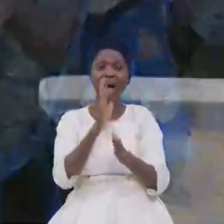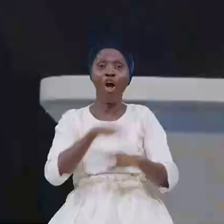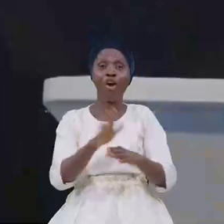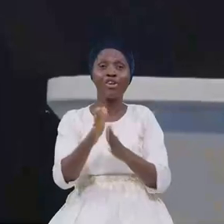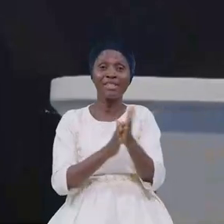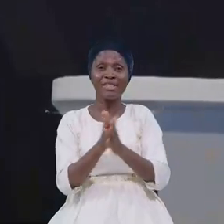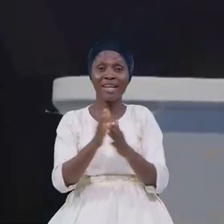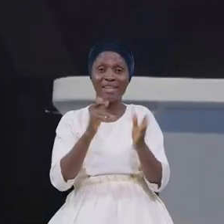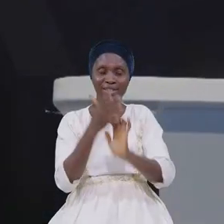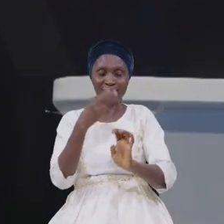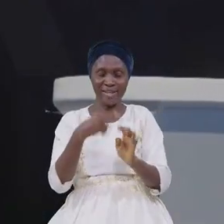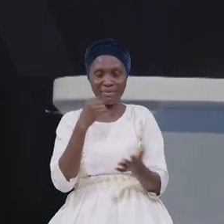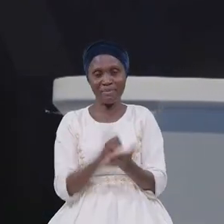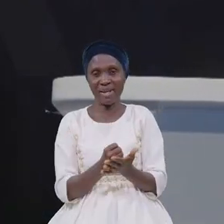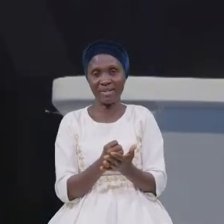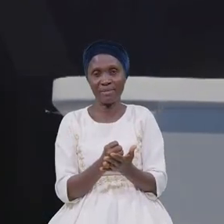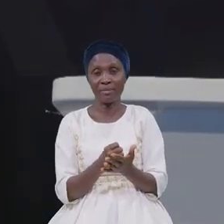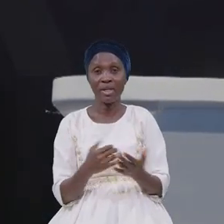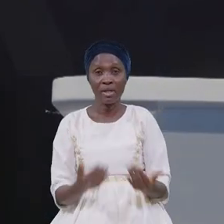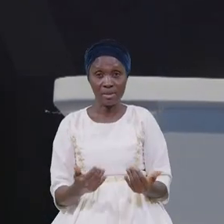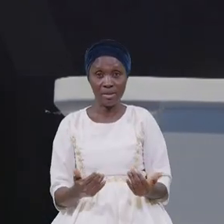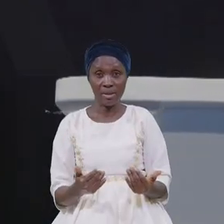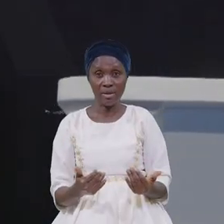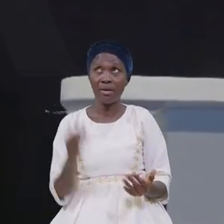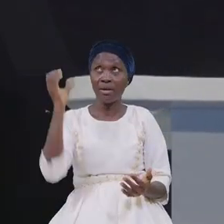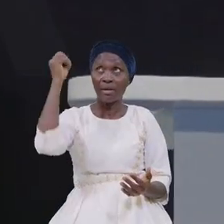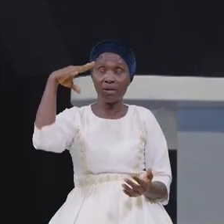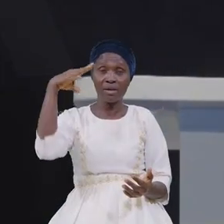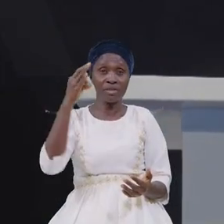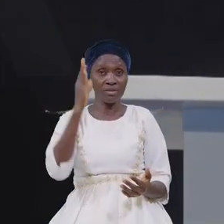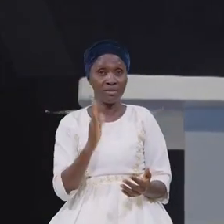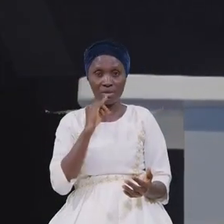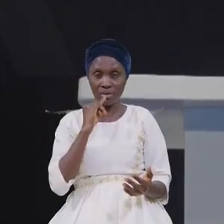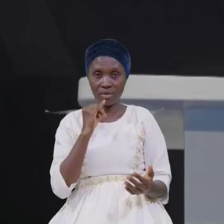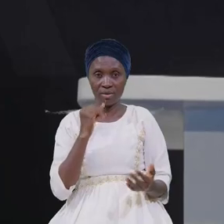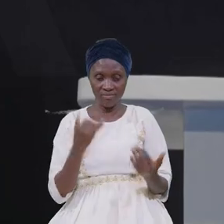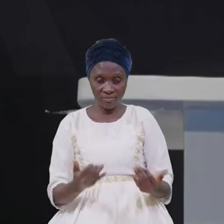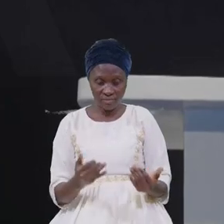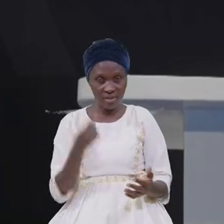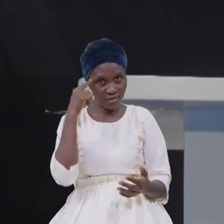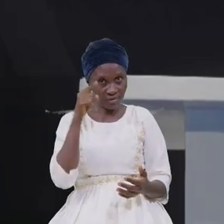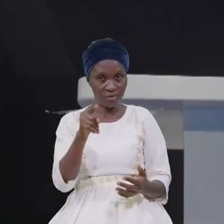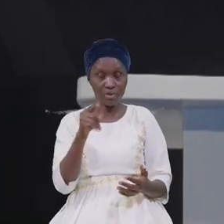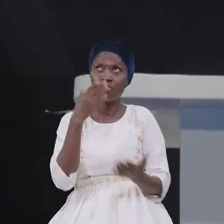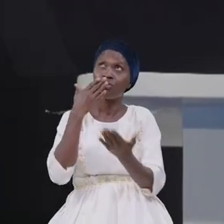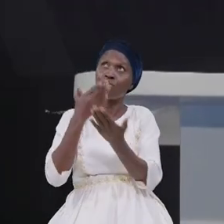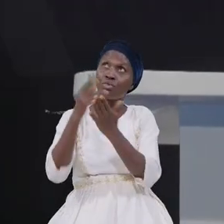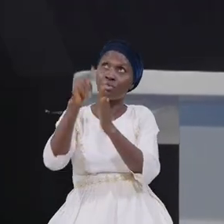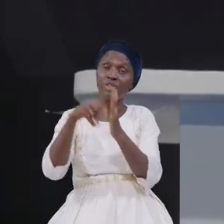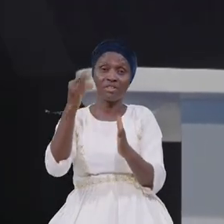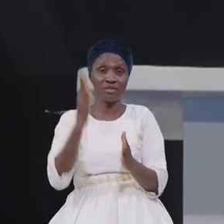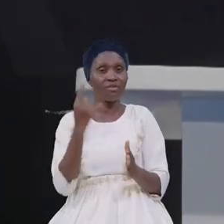désir. Maintenant, la grâce de Dieu est disponible pour vous. La bonté de Dieu pour